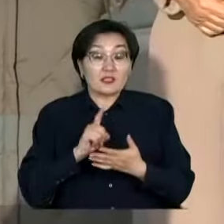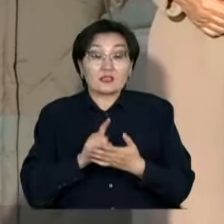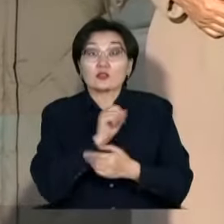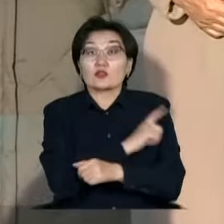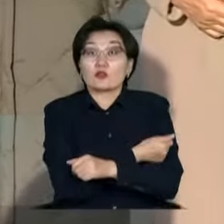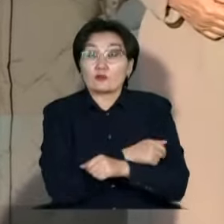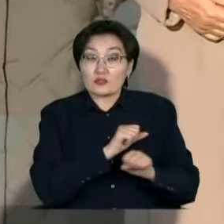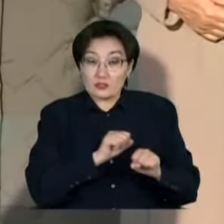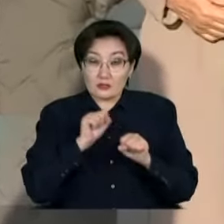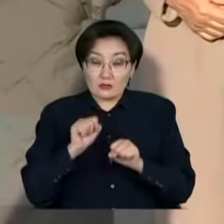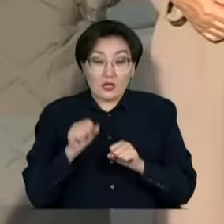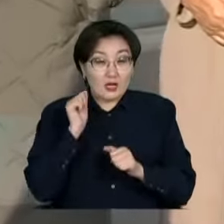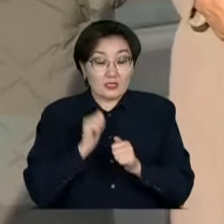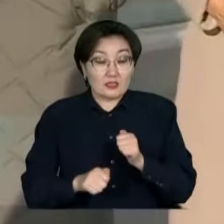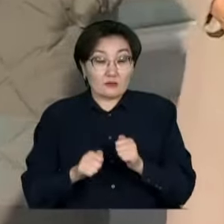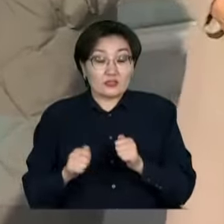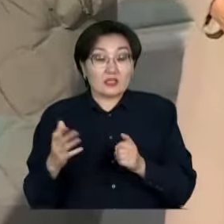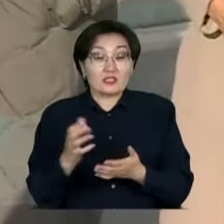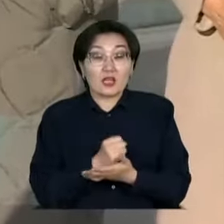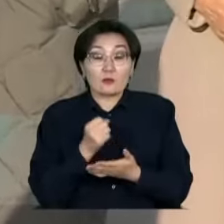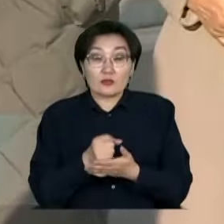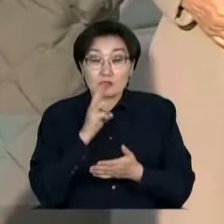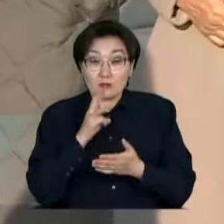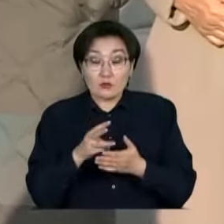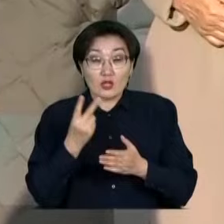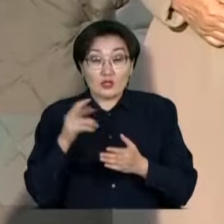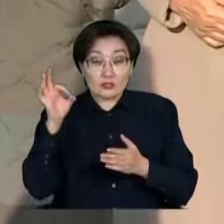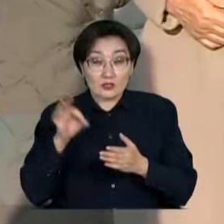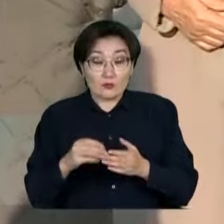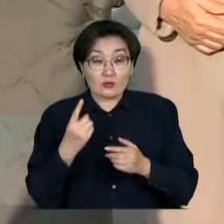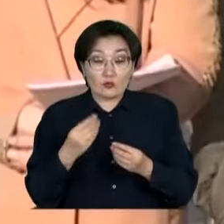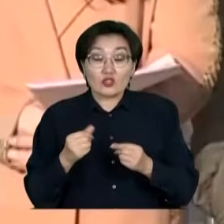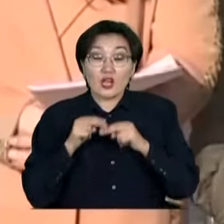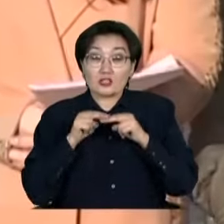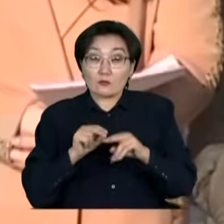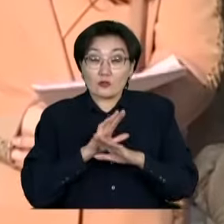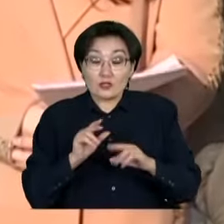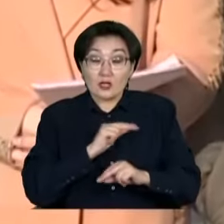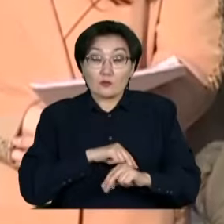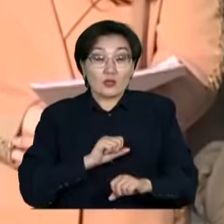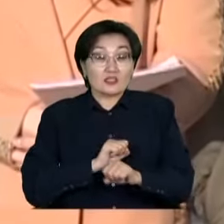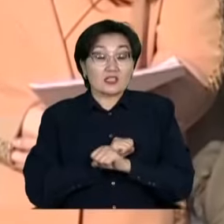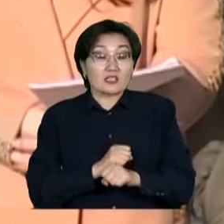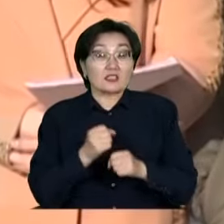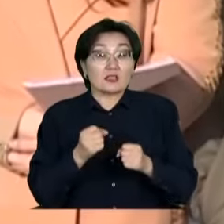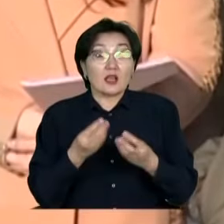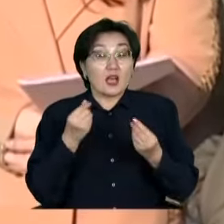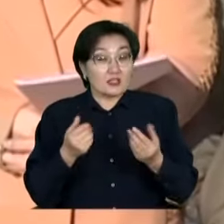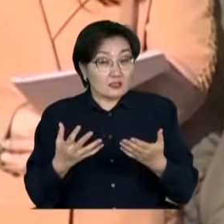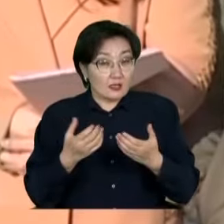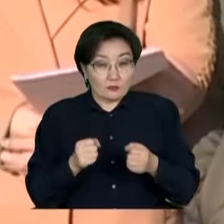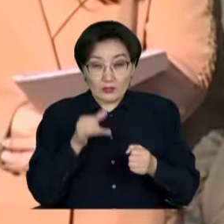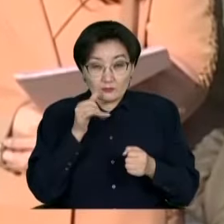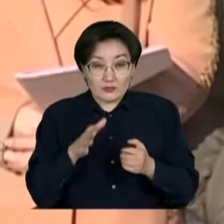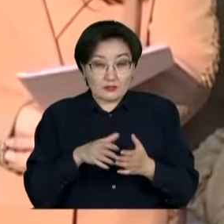медициналық сақтандыру әр тапқан табысымыздан 2%-ы одан бір тиын да ақша түскен жоқ. Еңбек демалысының ақысын әлі күнге дейін алған жоқпыз